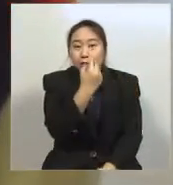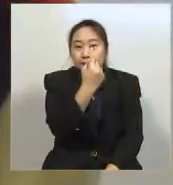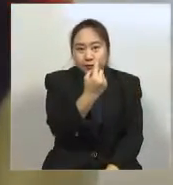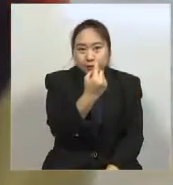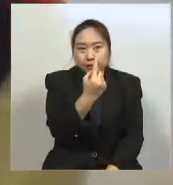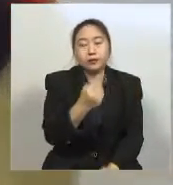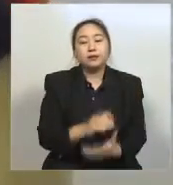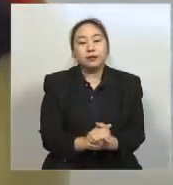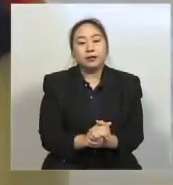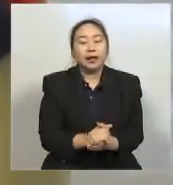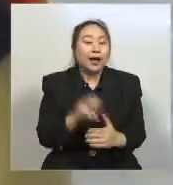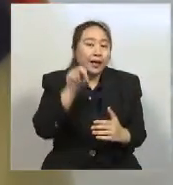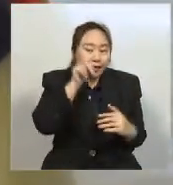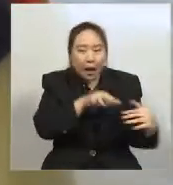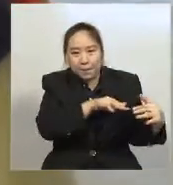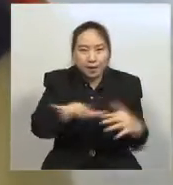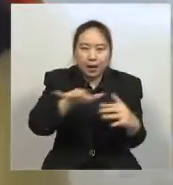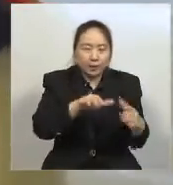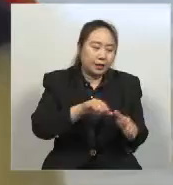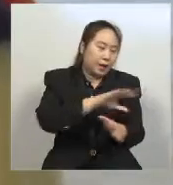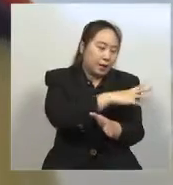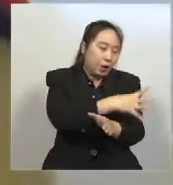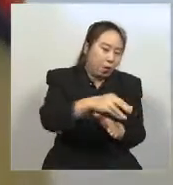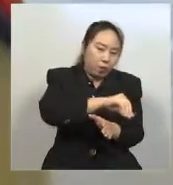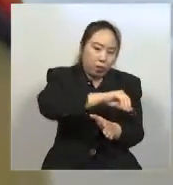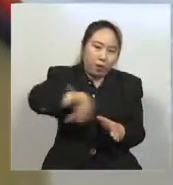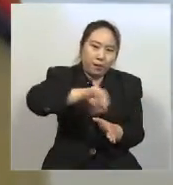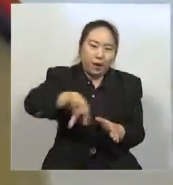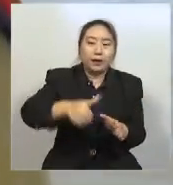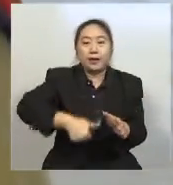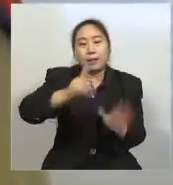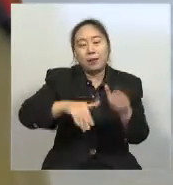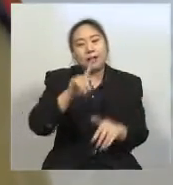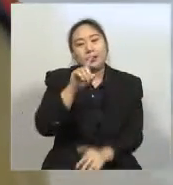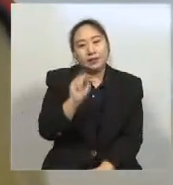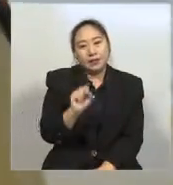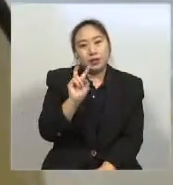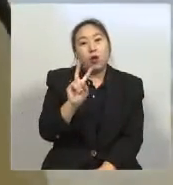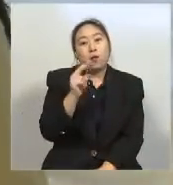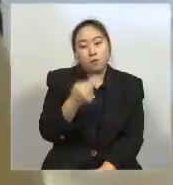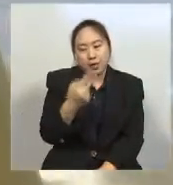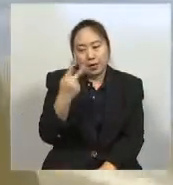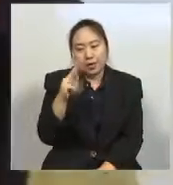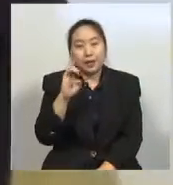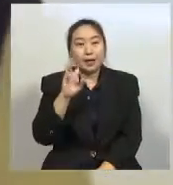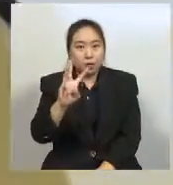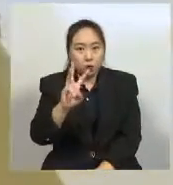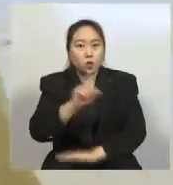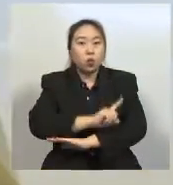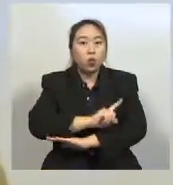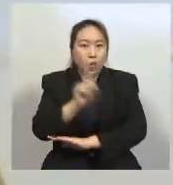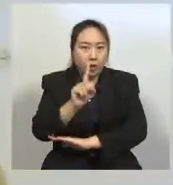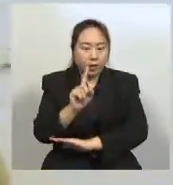เครื่องนึงนี่นะครับก็ผลักดันน้ำได้ 120,000 คิวต่อวันนะระ